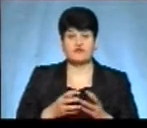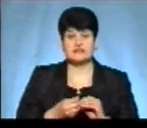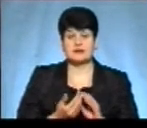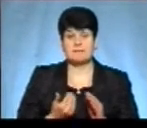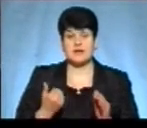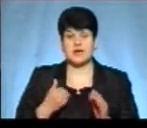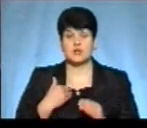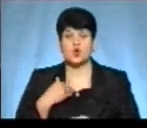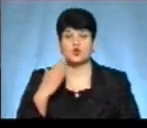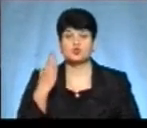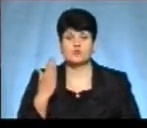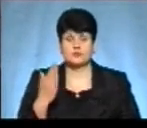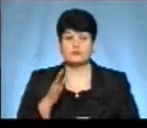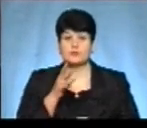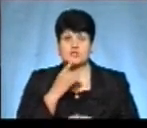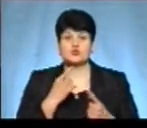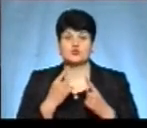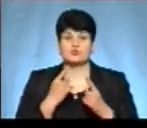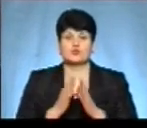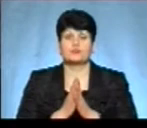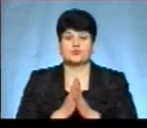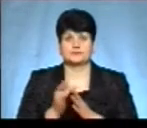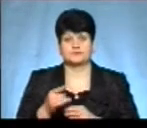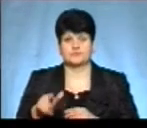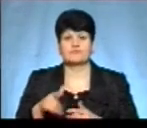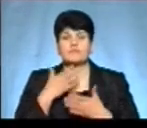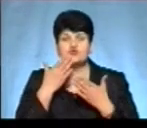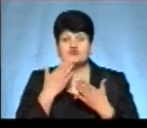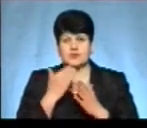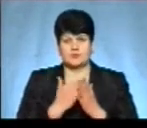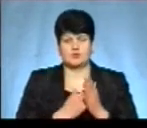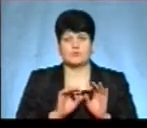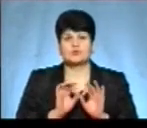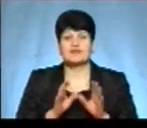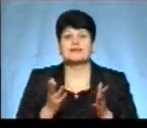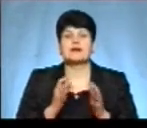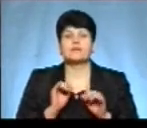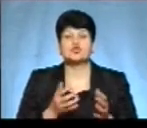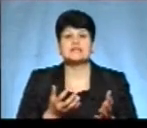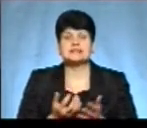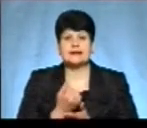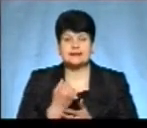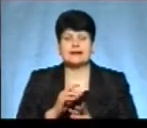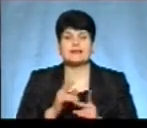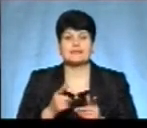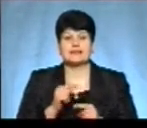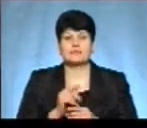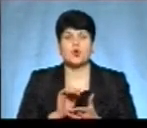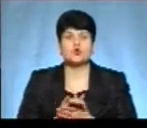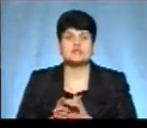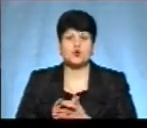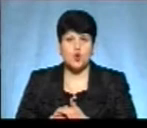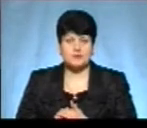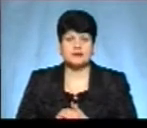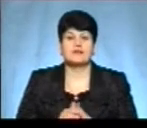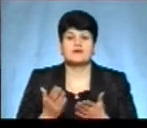голосуванням. Тому під час розмови ми закликаємо тернополян читати програми, ми розповідаємо, де їх можна знайти, як з ними ознайомитися,